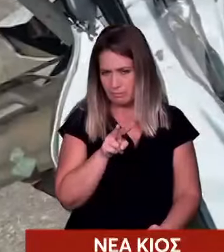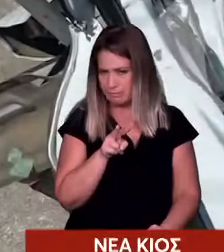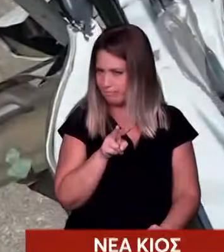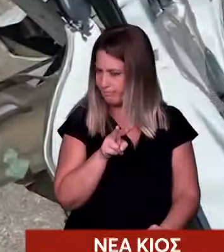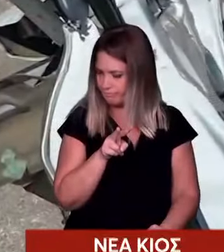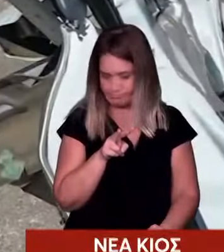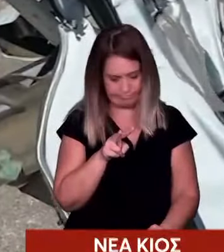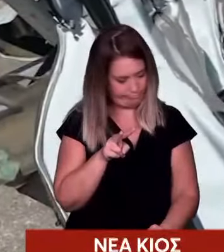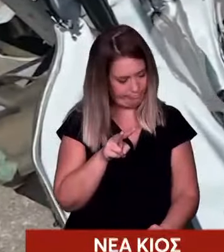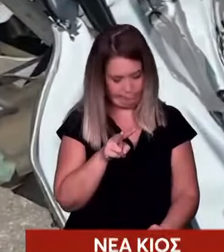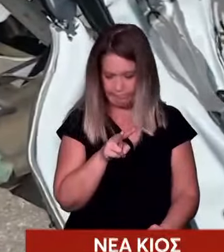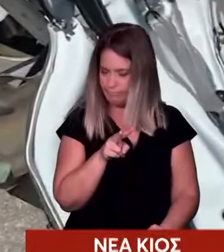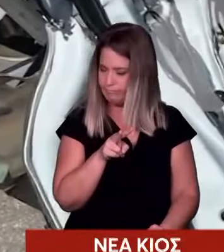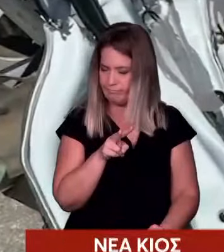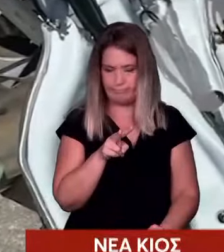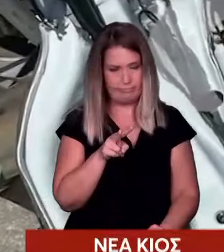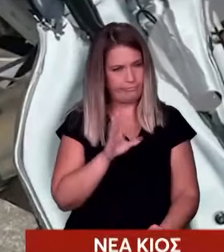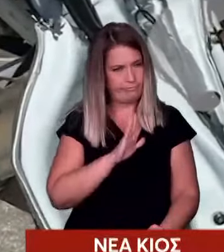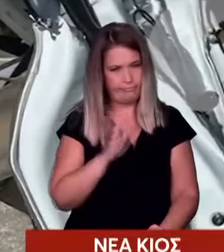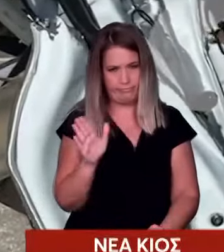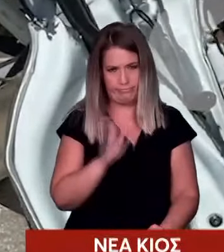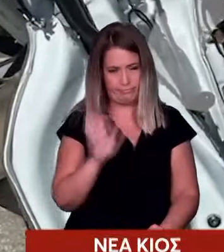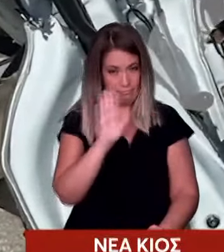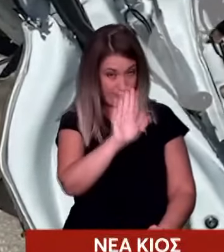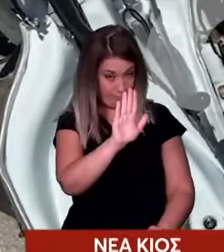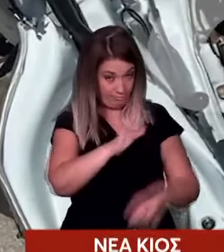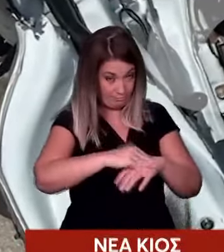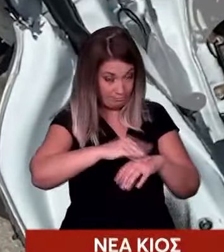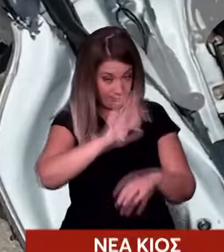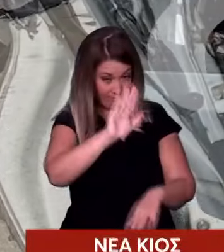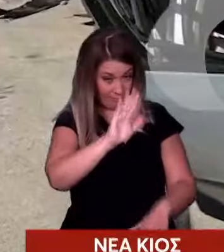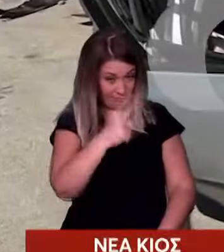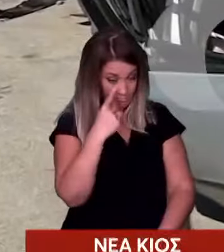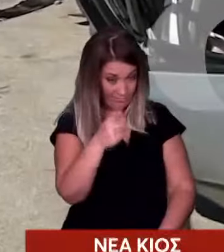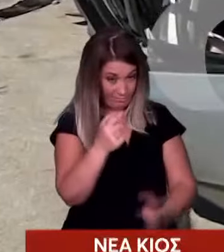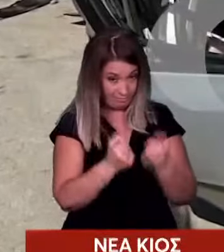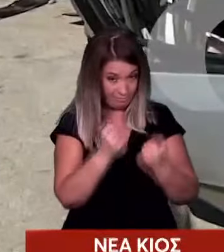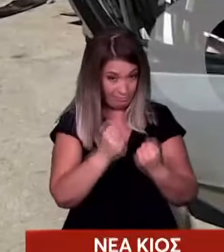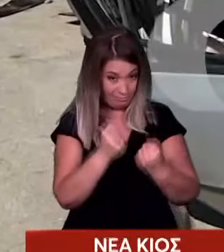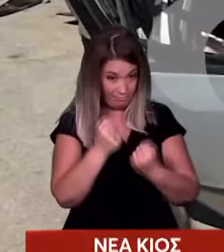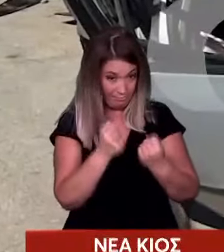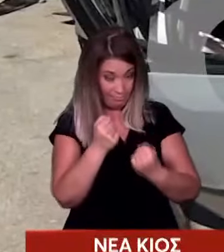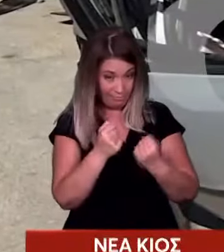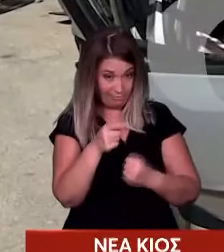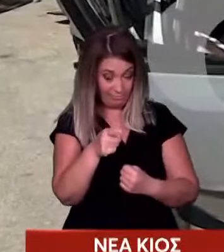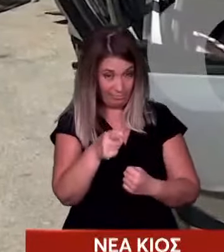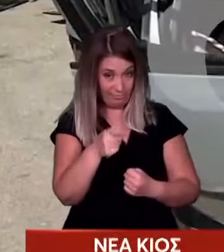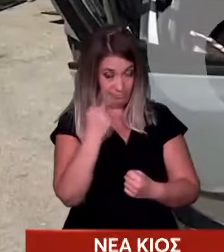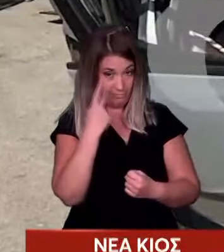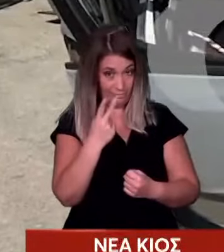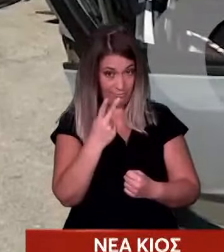καταλάβαμε ότι εκείνη τη στιγμή... Αυτό που βλέπουμε εμείς τώρα, Κυριάκο, είναι το αυτοκίνητο της άτυχης γυναίκας που σκοτώθηκε. Αυτό είναι το